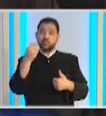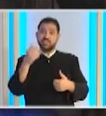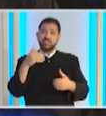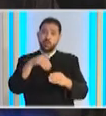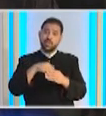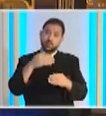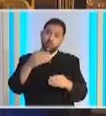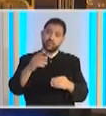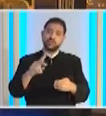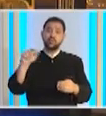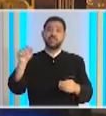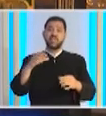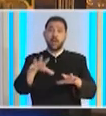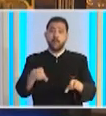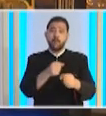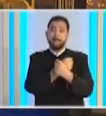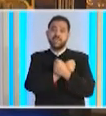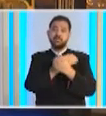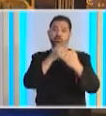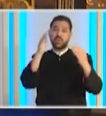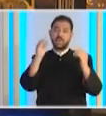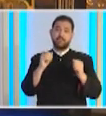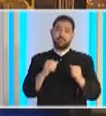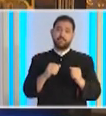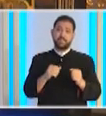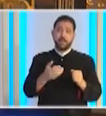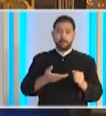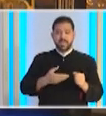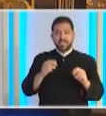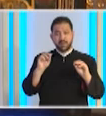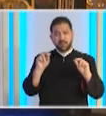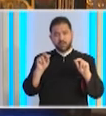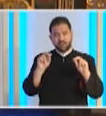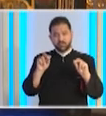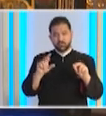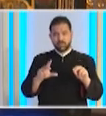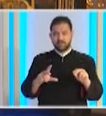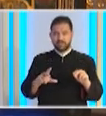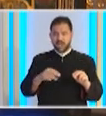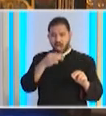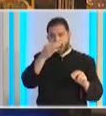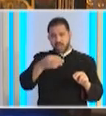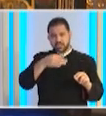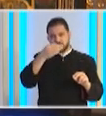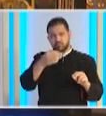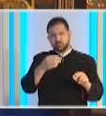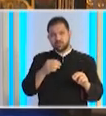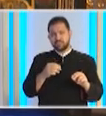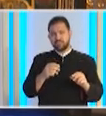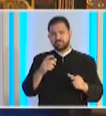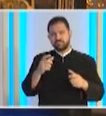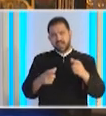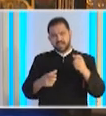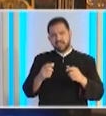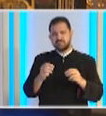mântuire. Ați făcut referințe patristice și chiar dogmatice, ați făcut